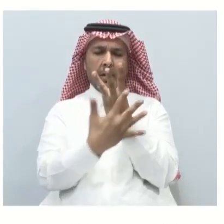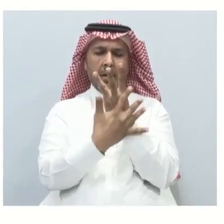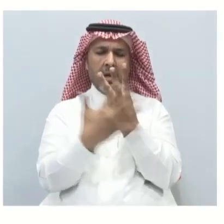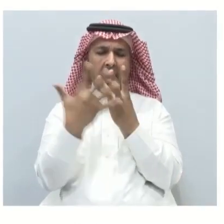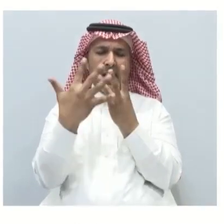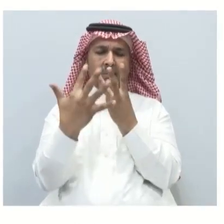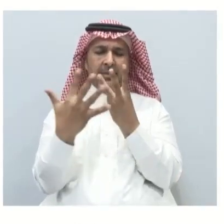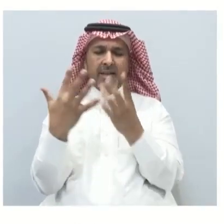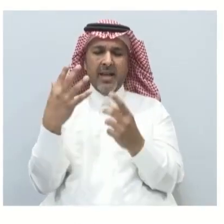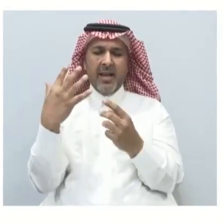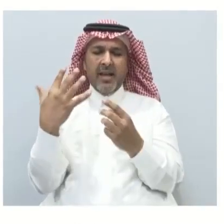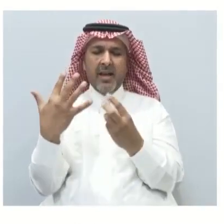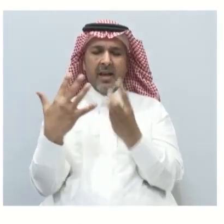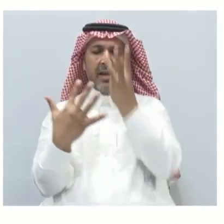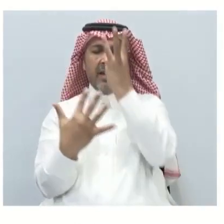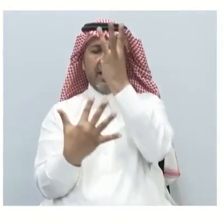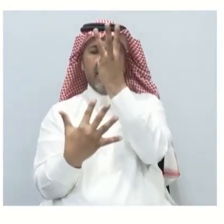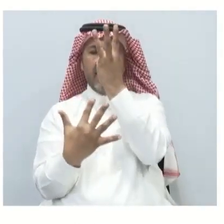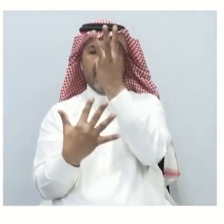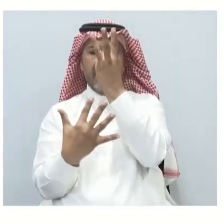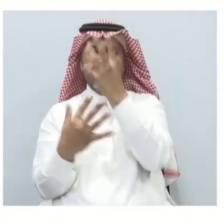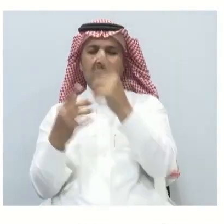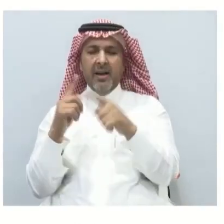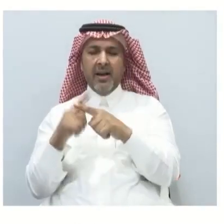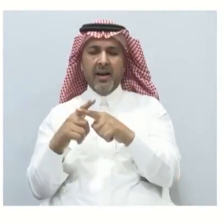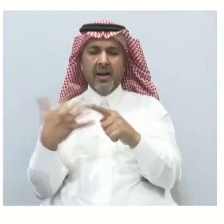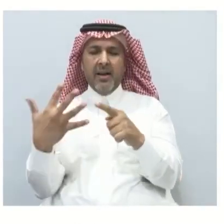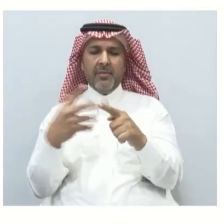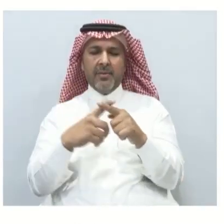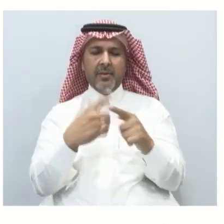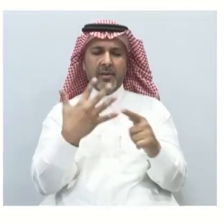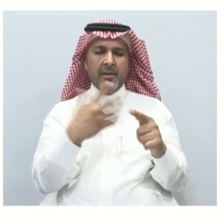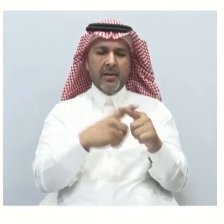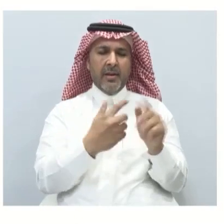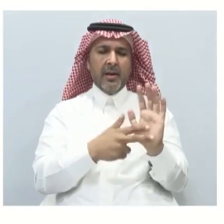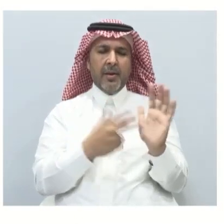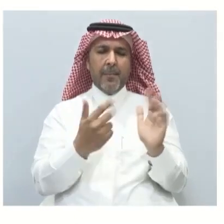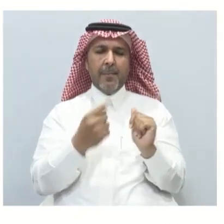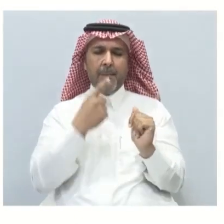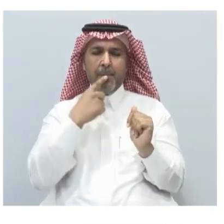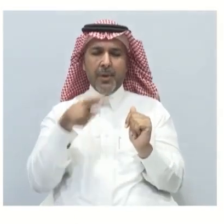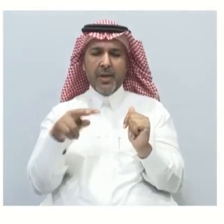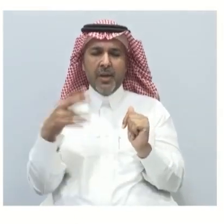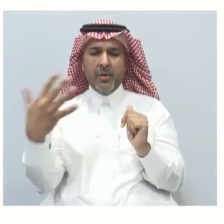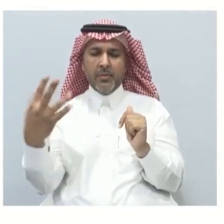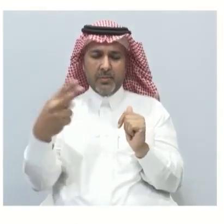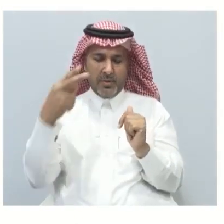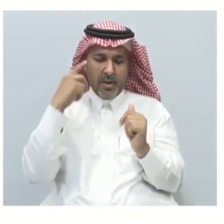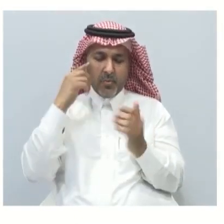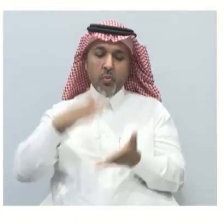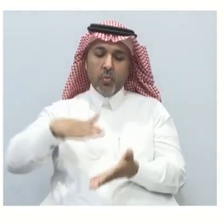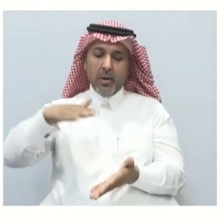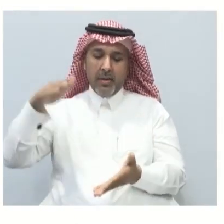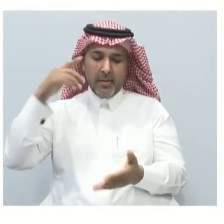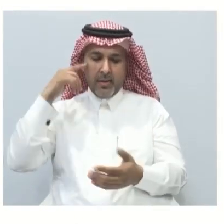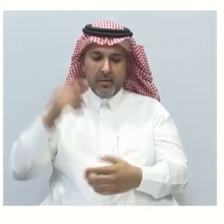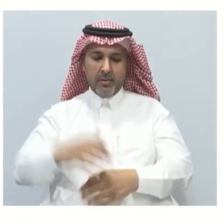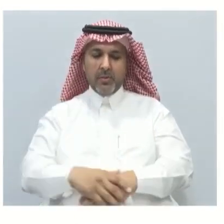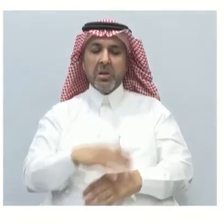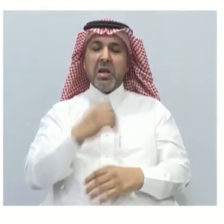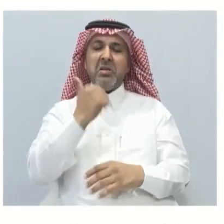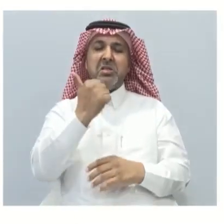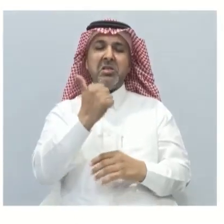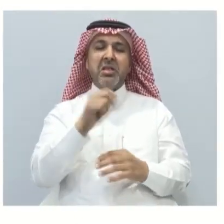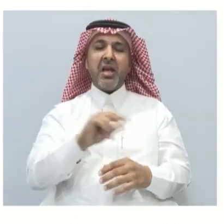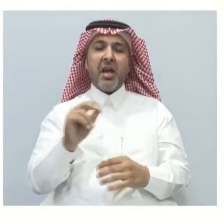3125 يعني هذه قوه العدد 5 على الاقل نكون عارفينها قوه العدد 6 6 اس 1 6 6